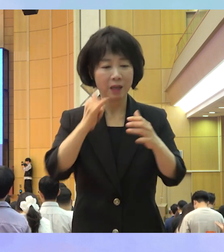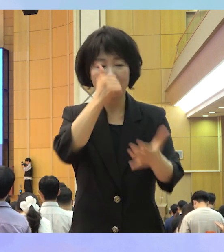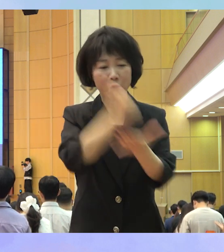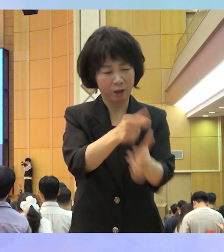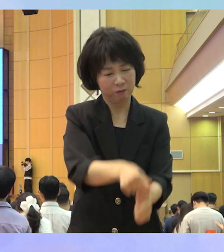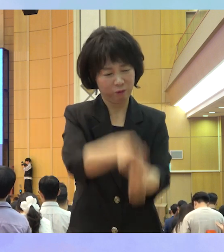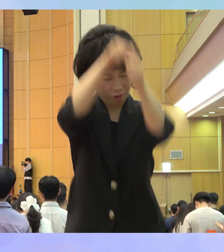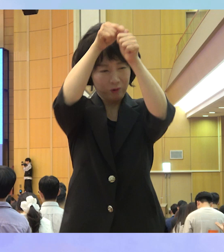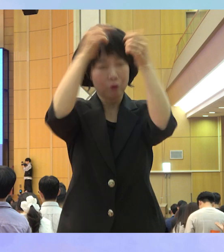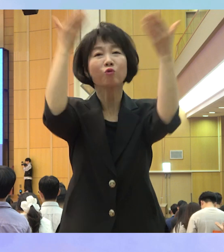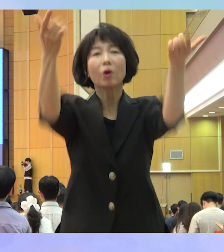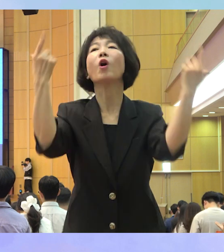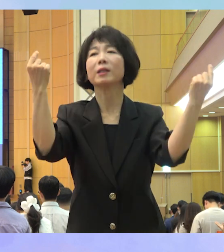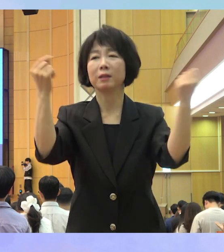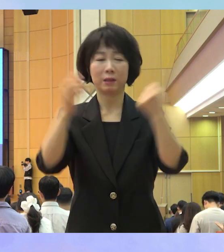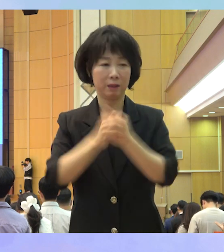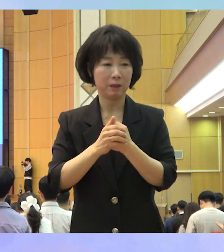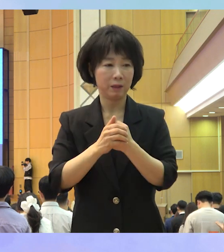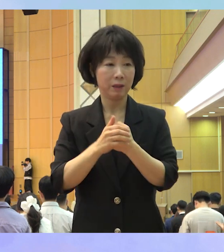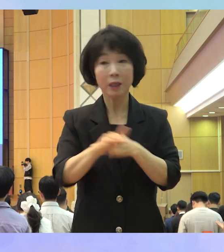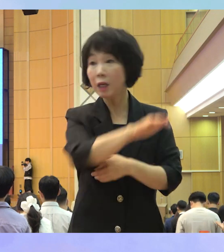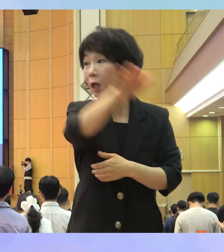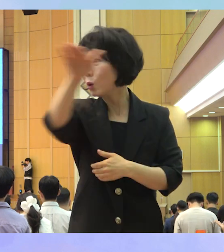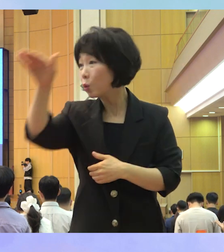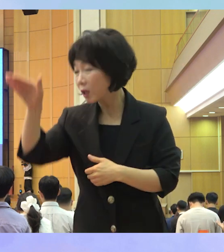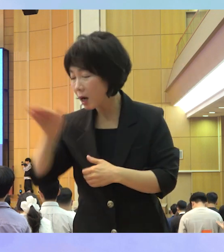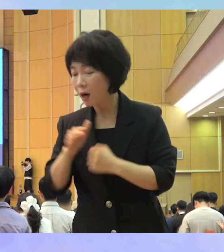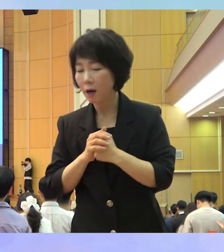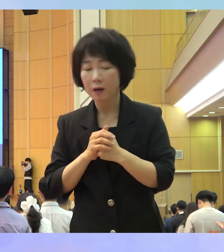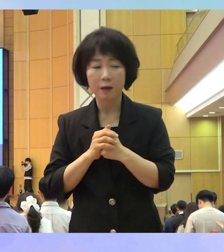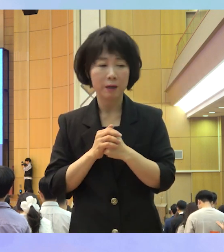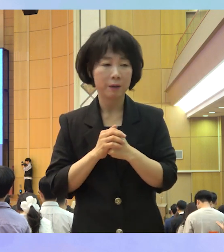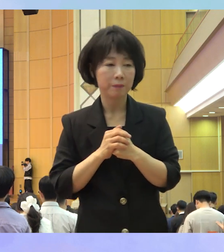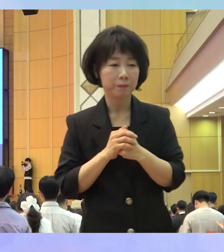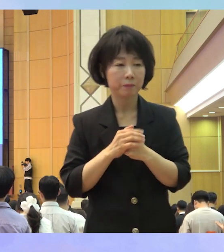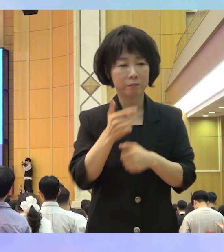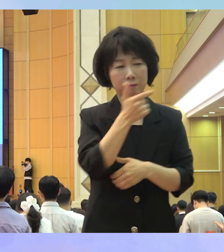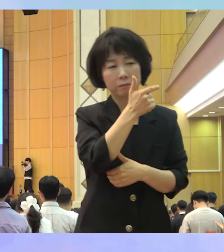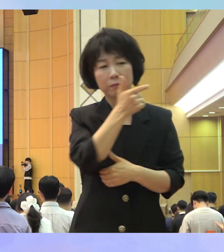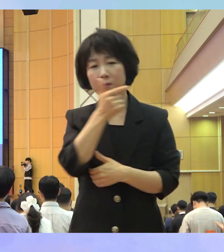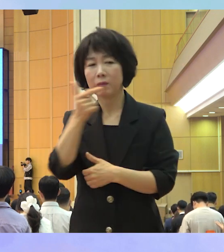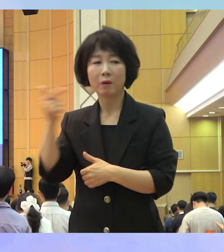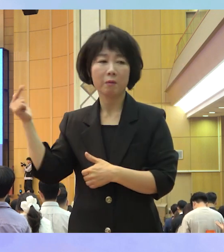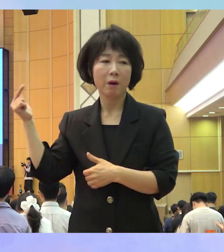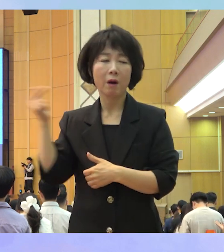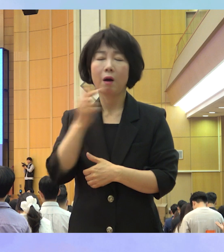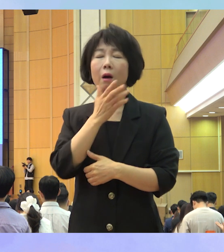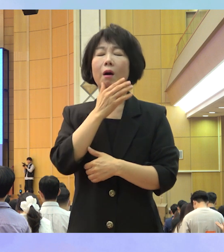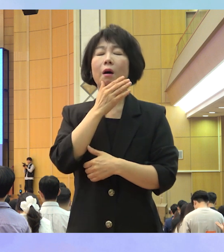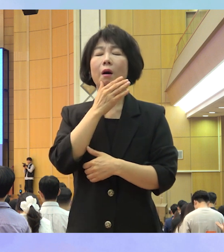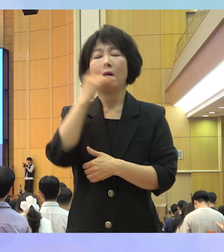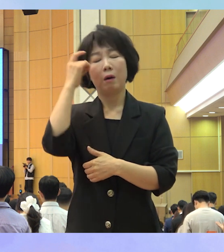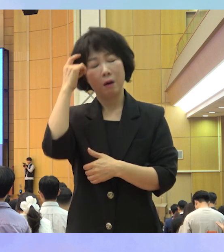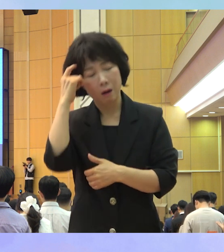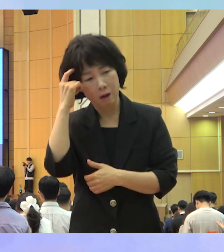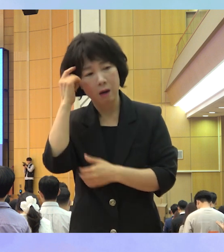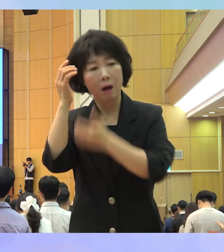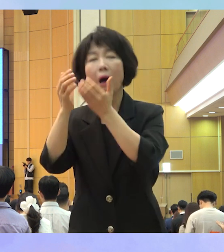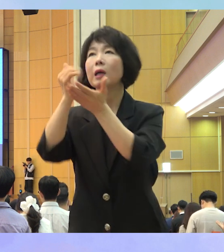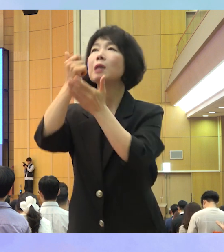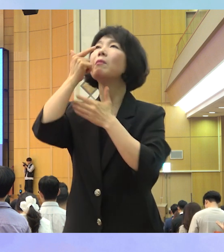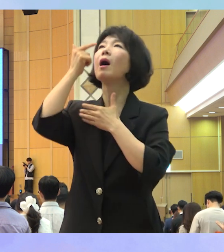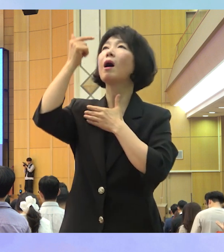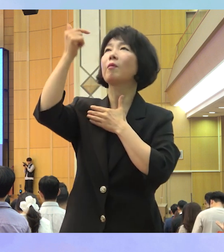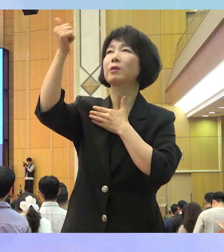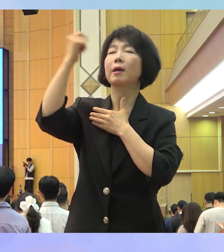구원자가 되었습니다. 그래서 우리는 너무나도 당연스럽게 하나님